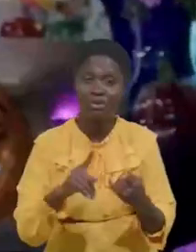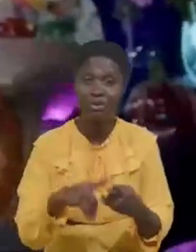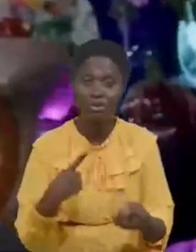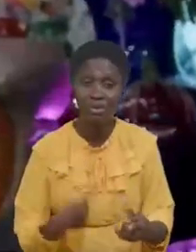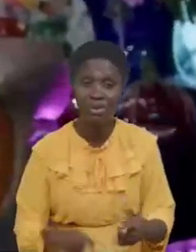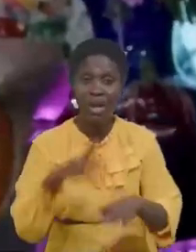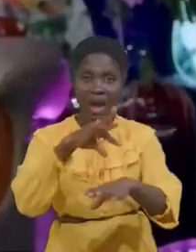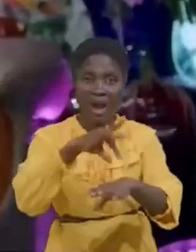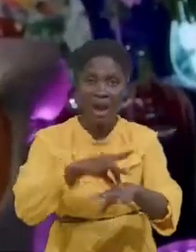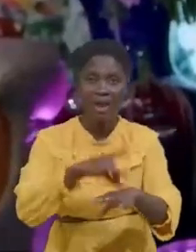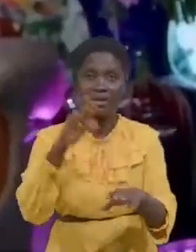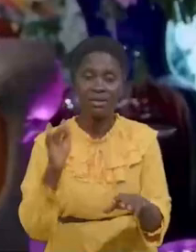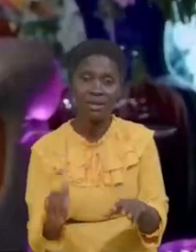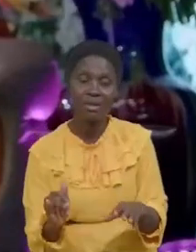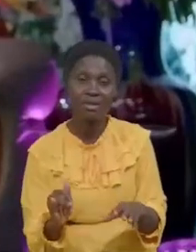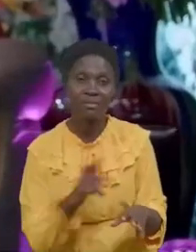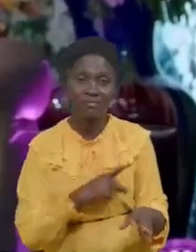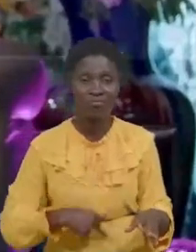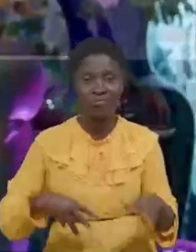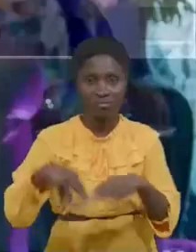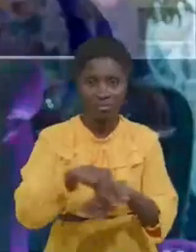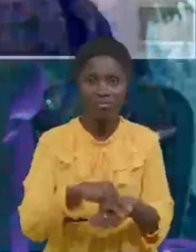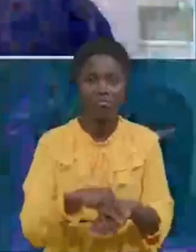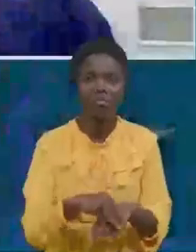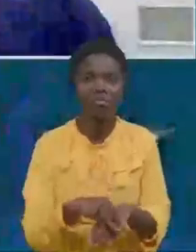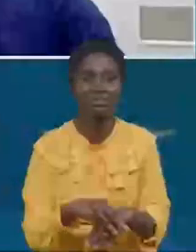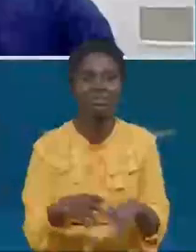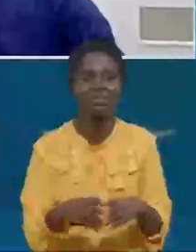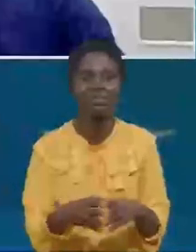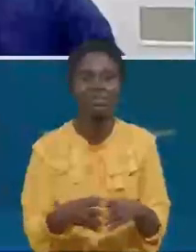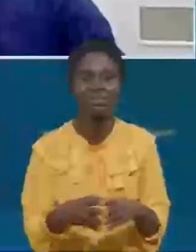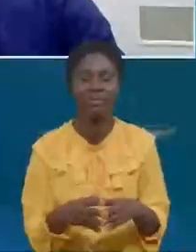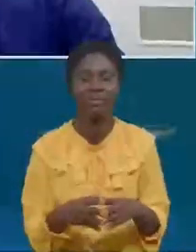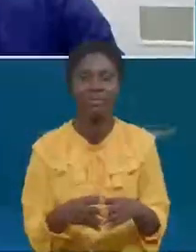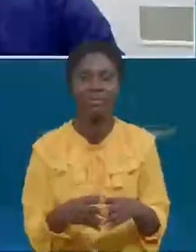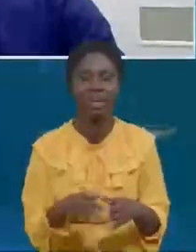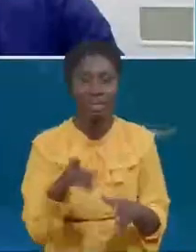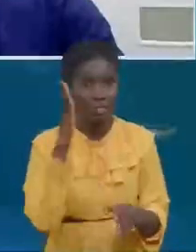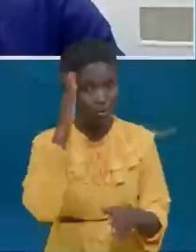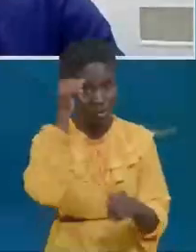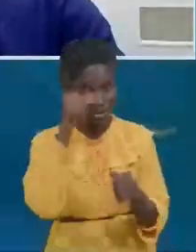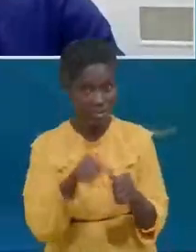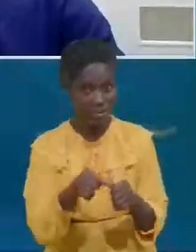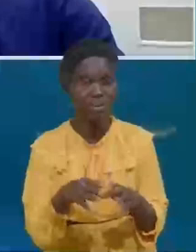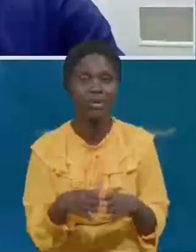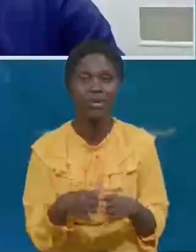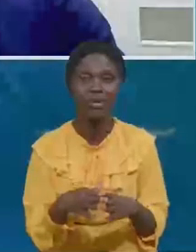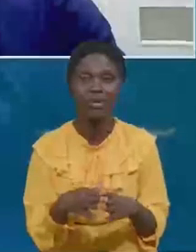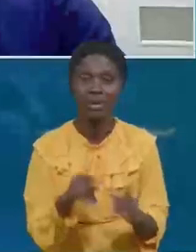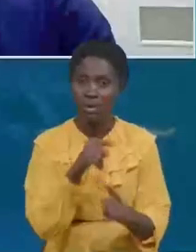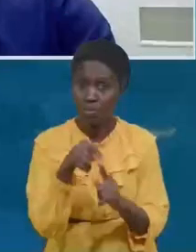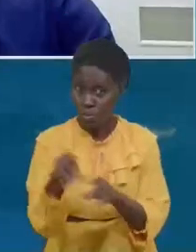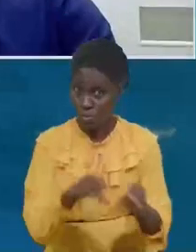terrestre et nous voulons un changement. Et vous allez vous rappeler, lorsque vous faites quelque chose de